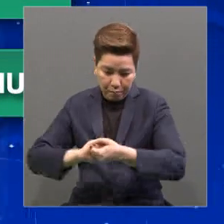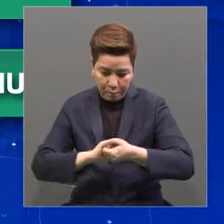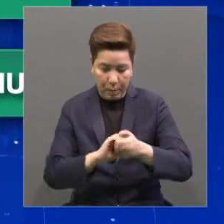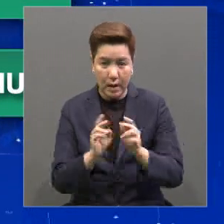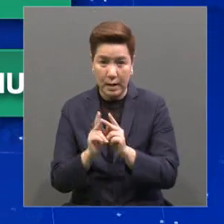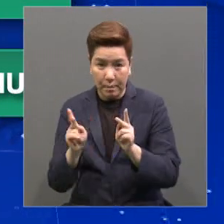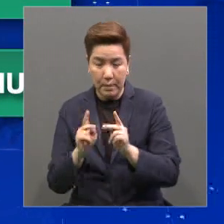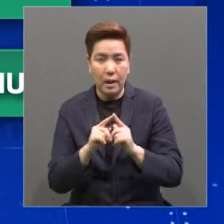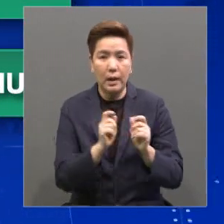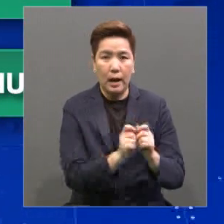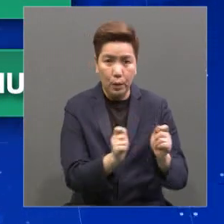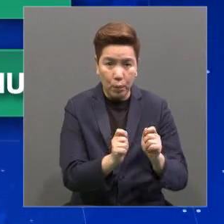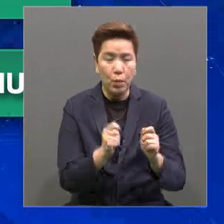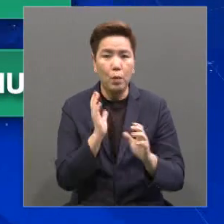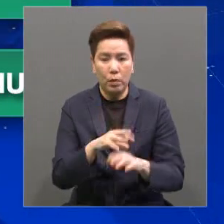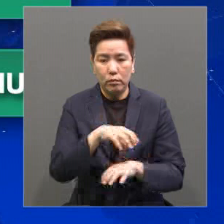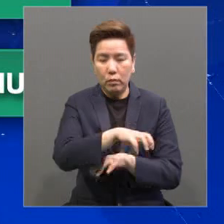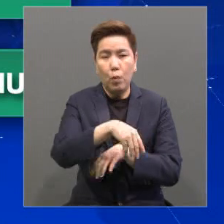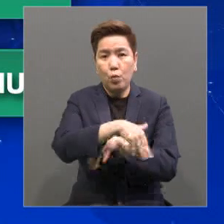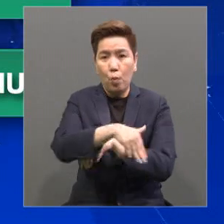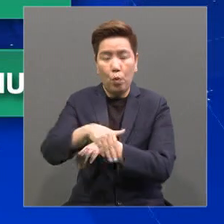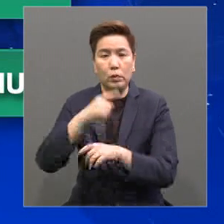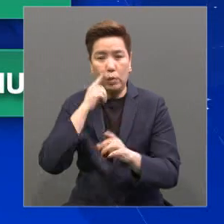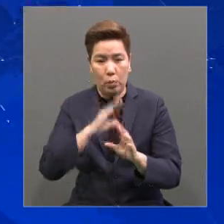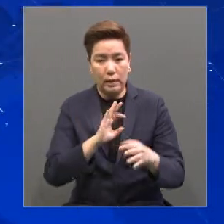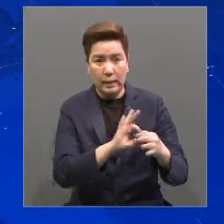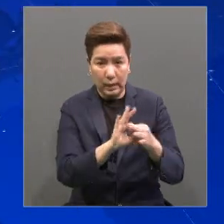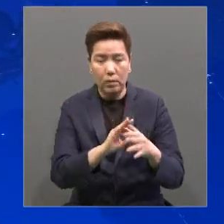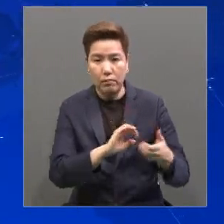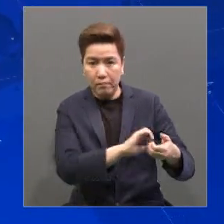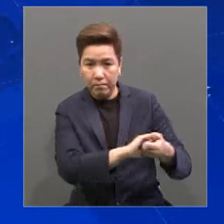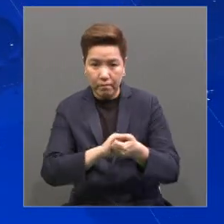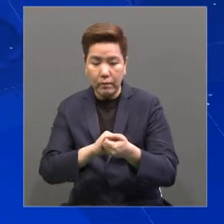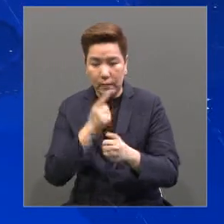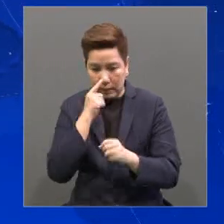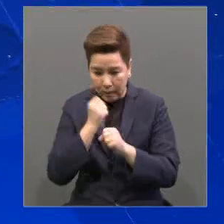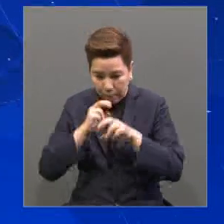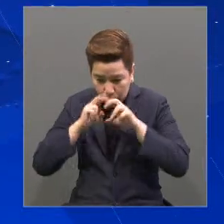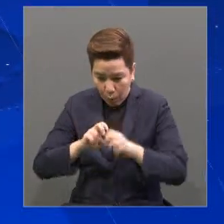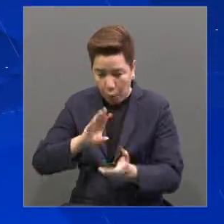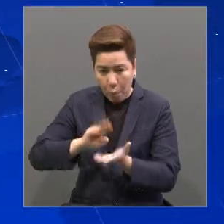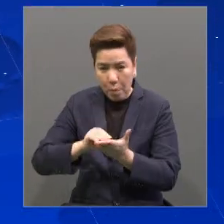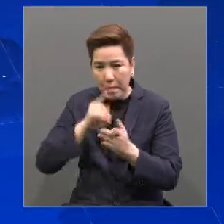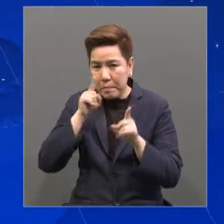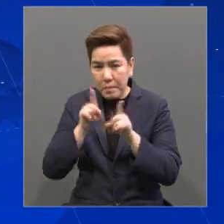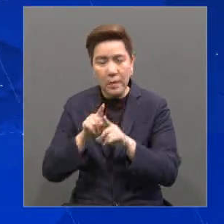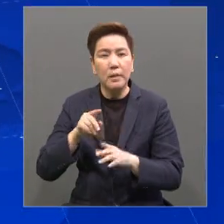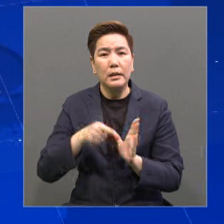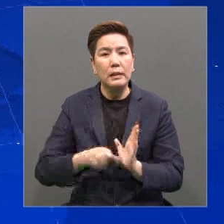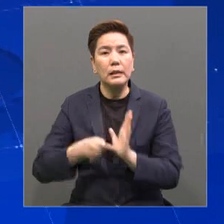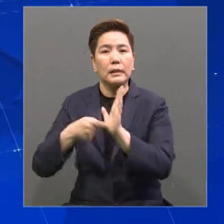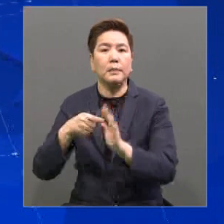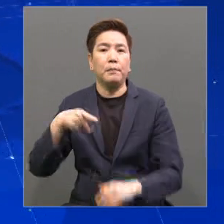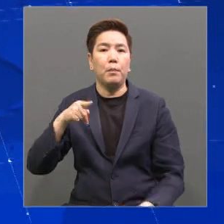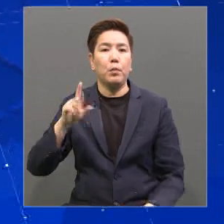กรรมการและคณะอนุกรรมการหน่วยงานภายนอกและบุคคลที่เกี่ยวข้องเพื่อสนับสนุนการศึกษาข้อมูลเสนอปปชด้วยนะ